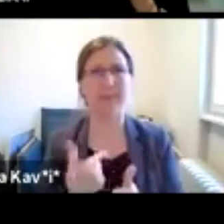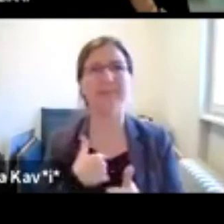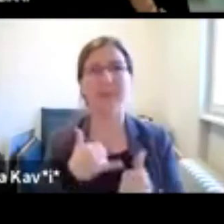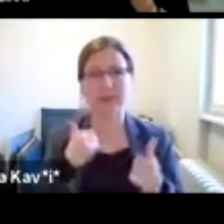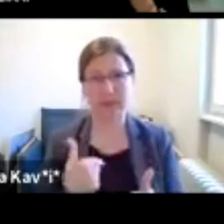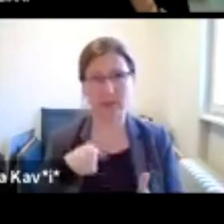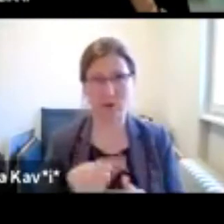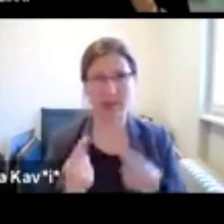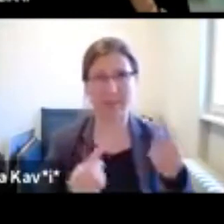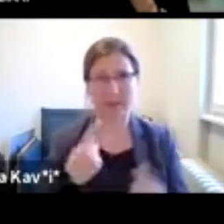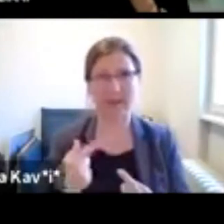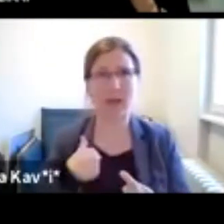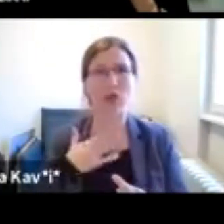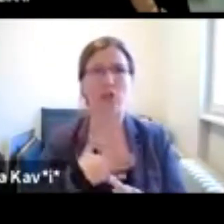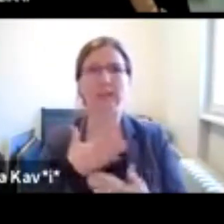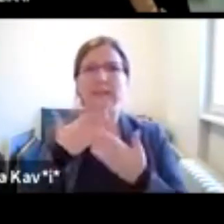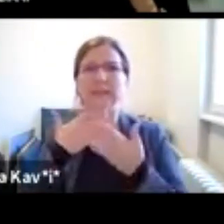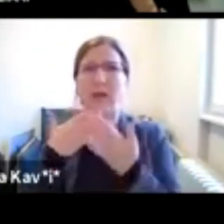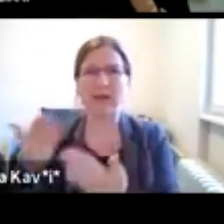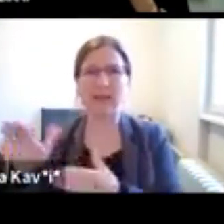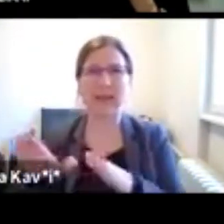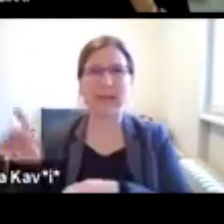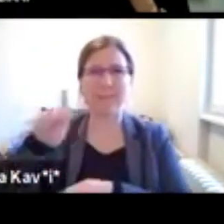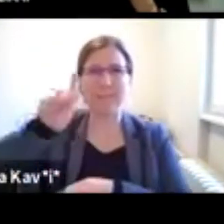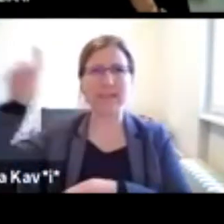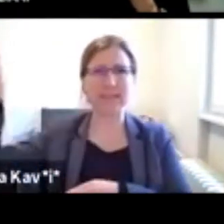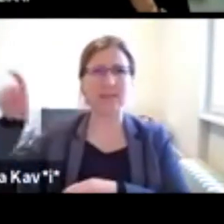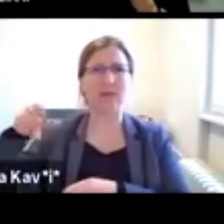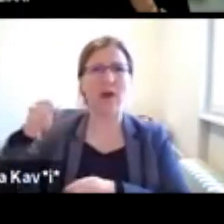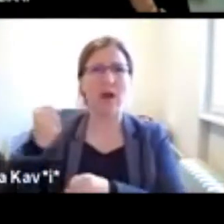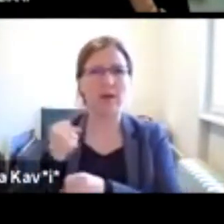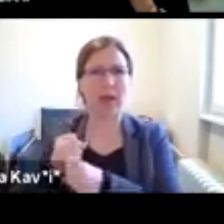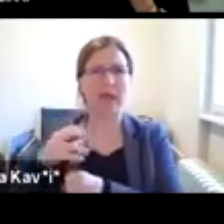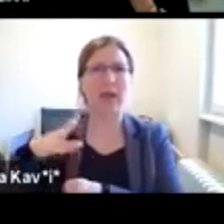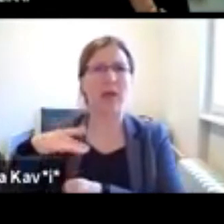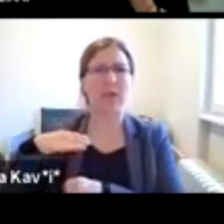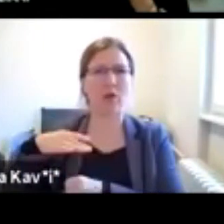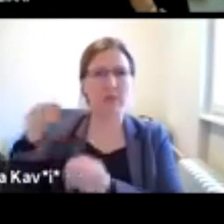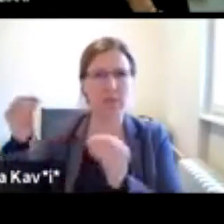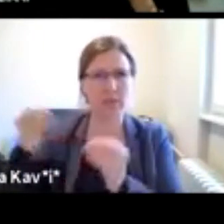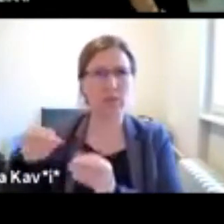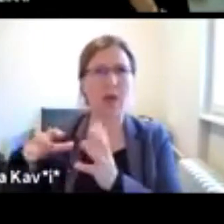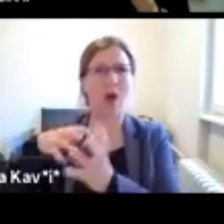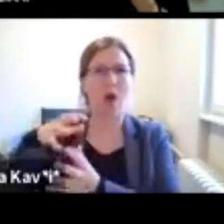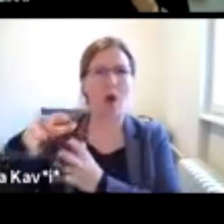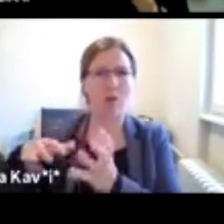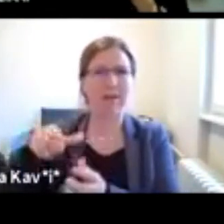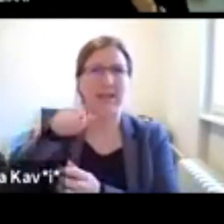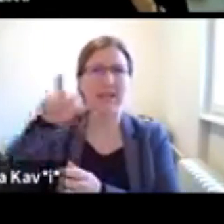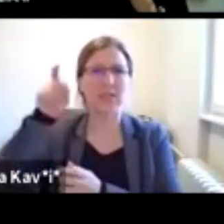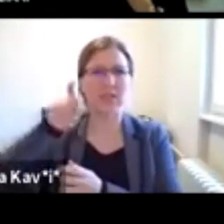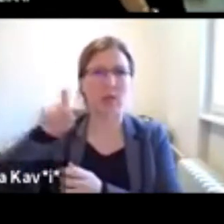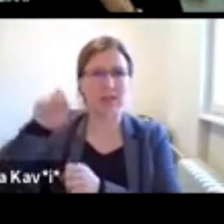želim zahvaliti Ministarstvu rada, mirovinskog sustava, obitelji i socijalne